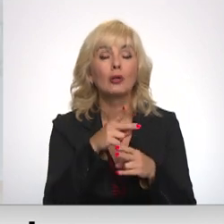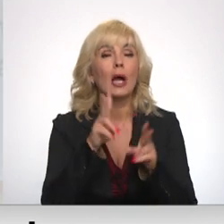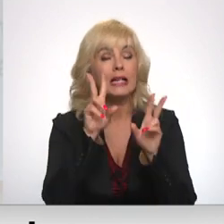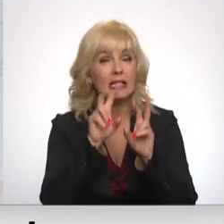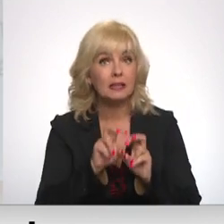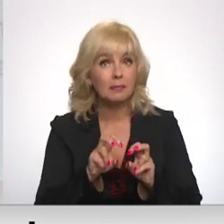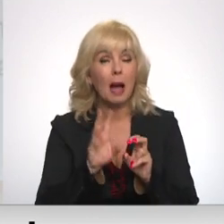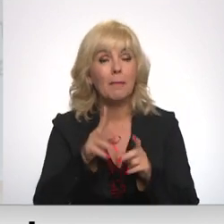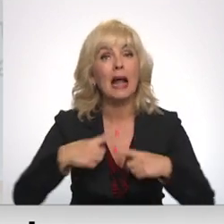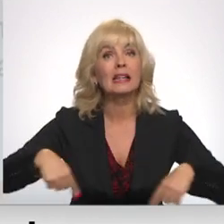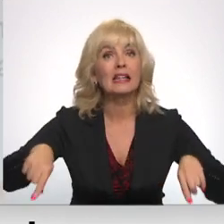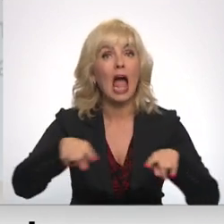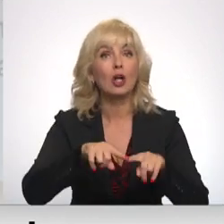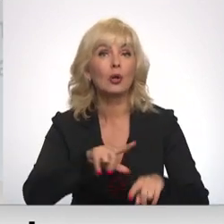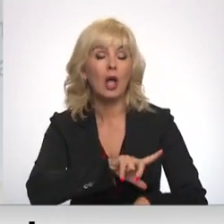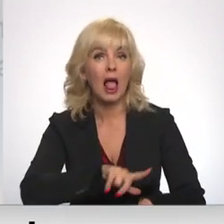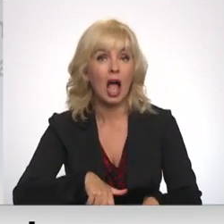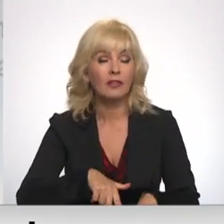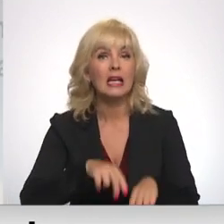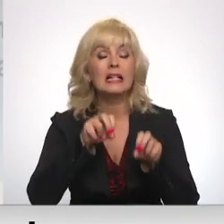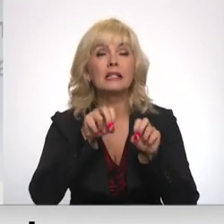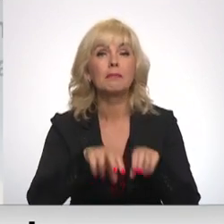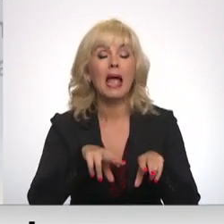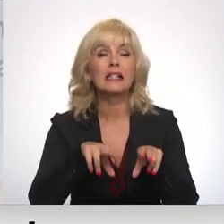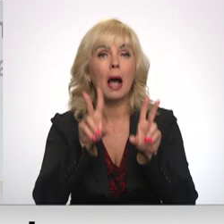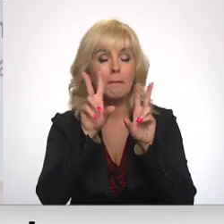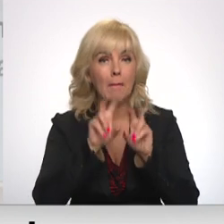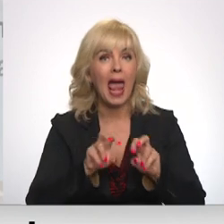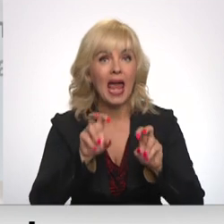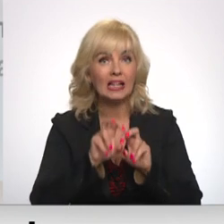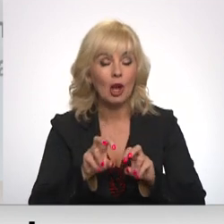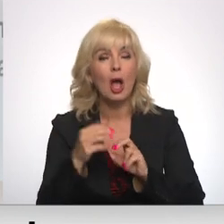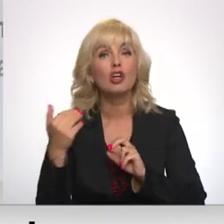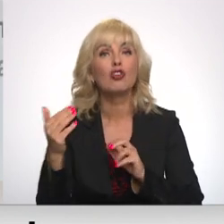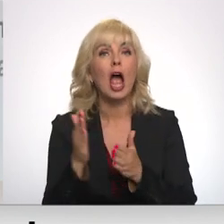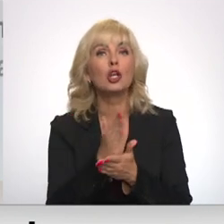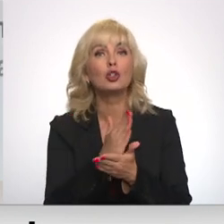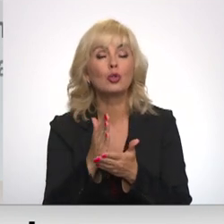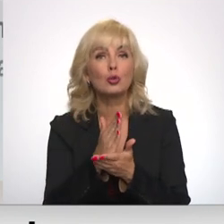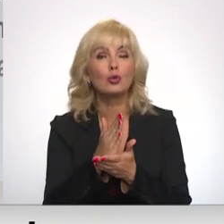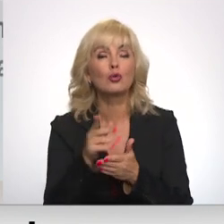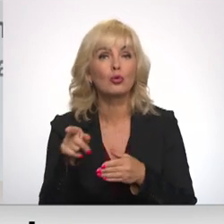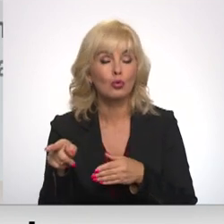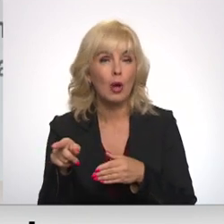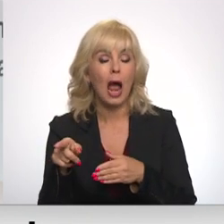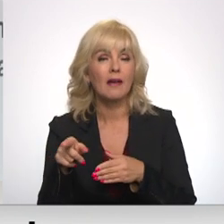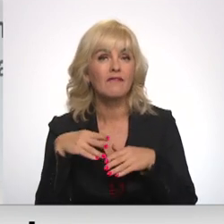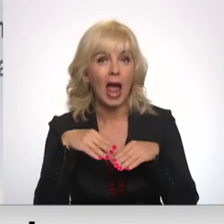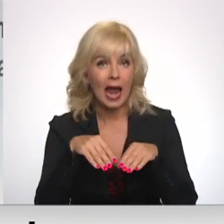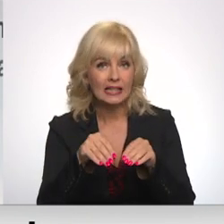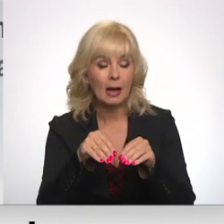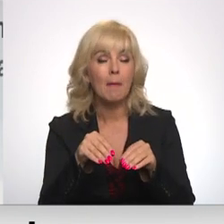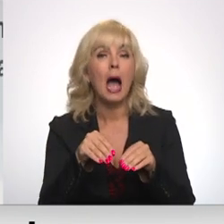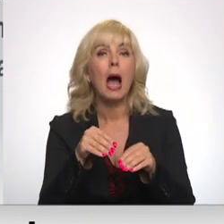visizpētīgākā teritorija Latvijā, kur mēs speciāli pētījumus veicām, tā ka mēs taisījām šeit sugas aizstādības plānu. Tā bija tad